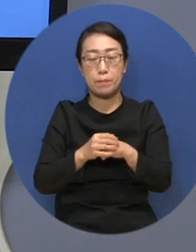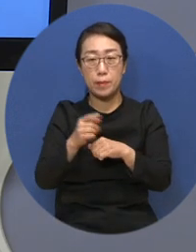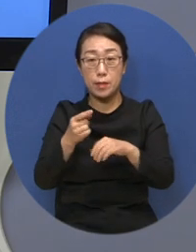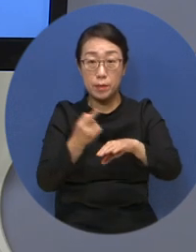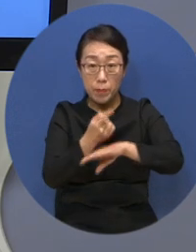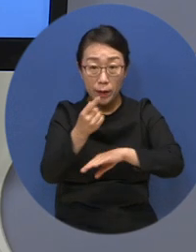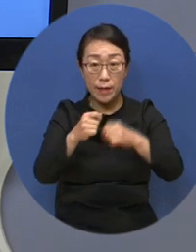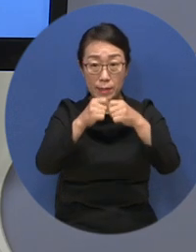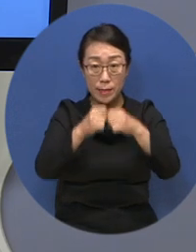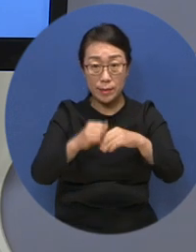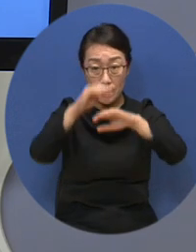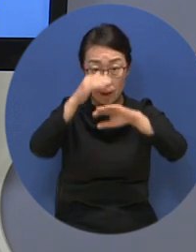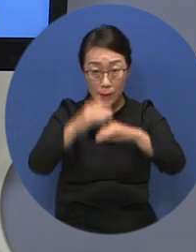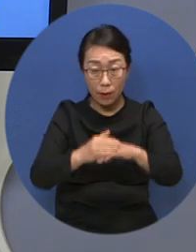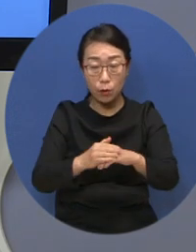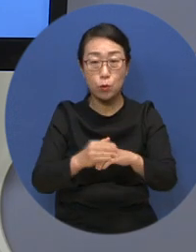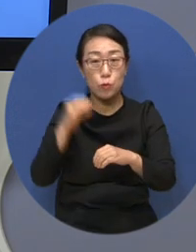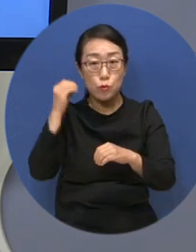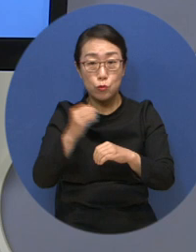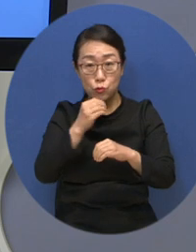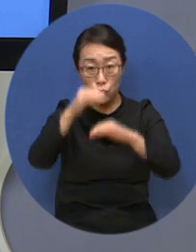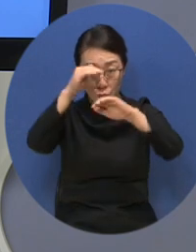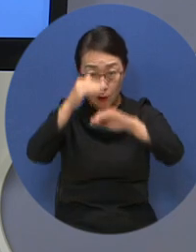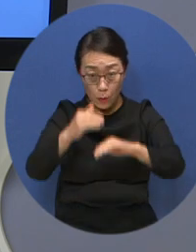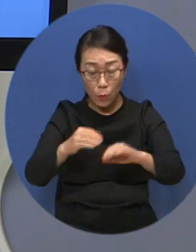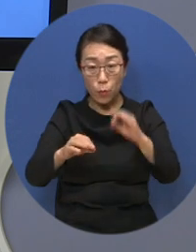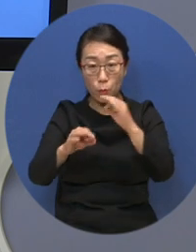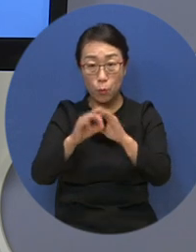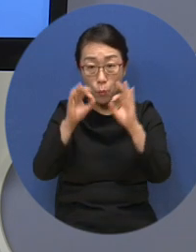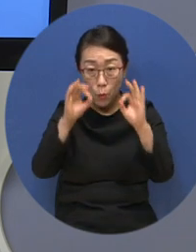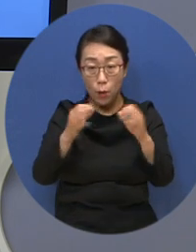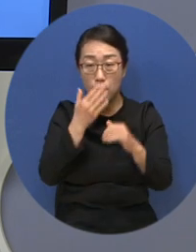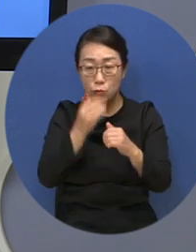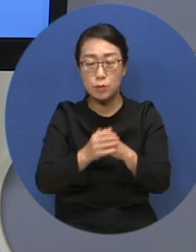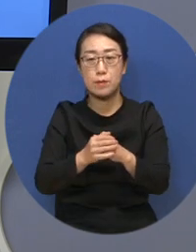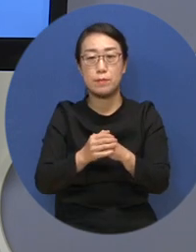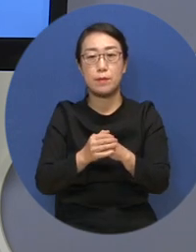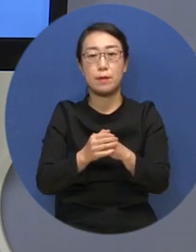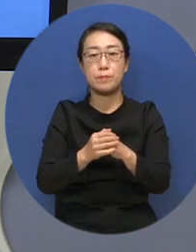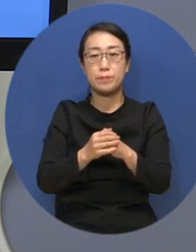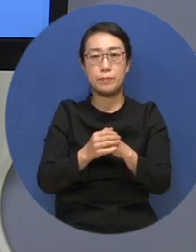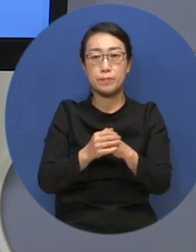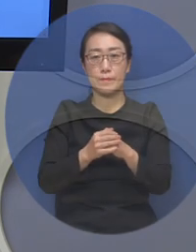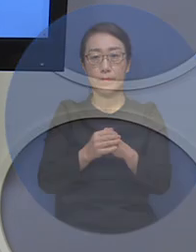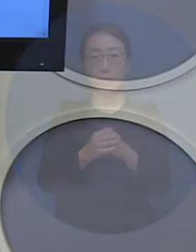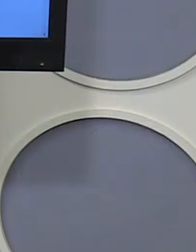이밖에 자세한 사항은 외 편 후손 페이지와 장애인 신문 복지 tv 뉴스를 통해 확인할 수 있습니다